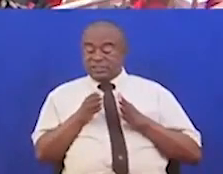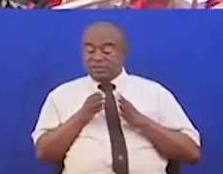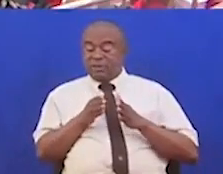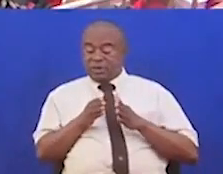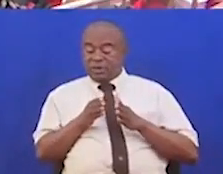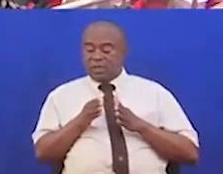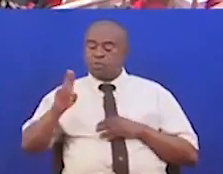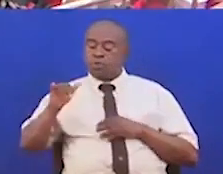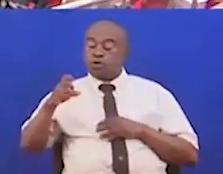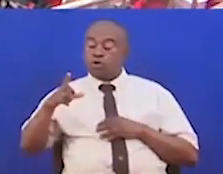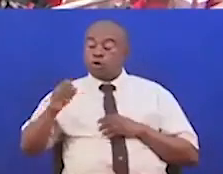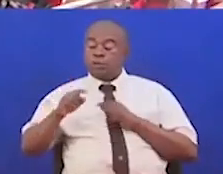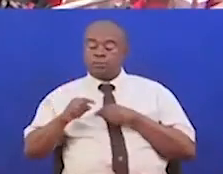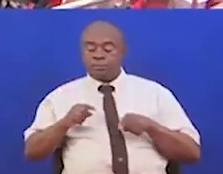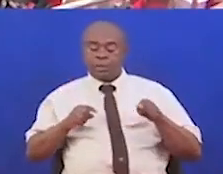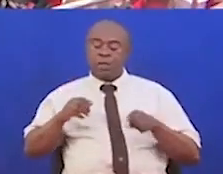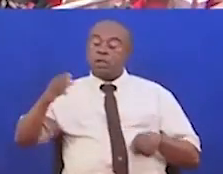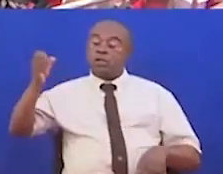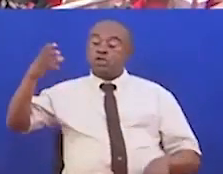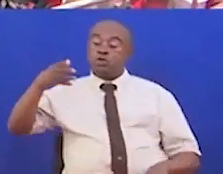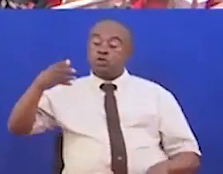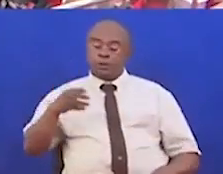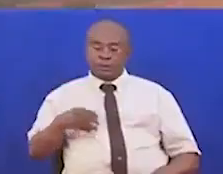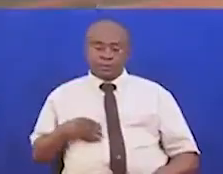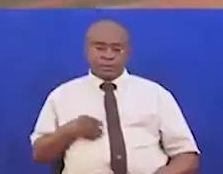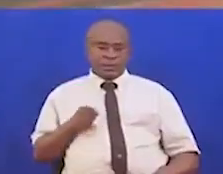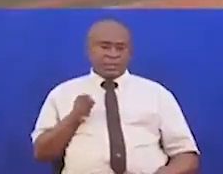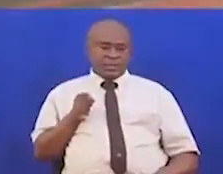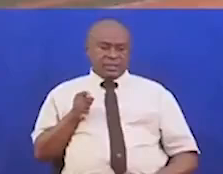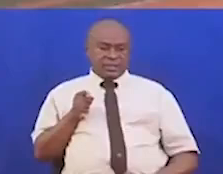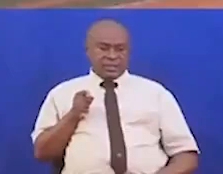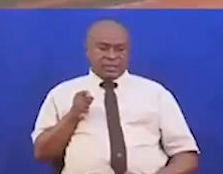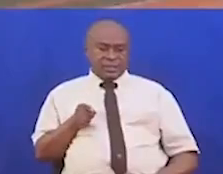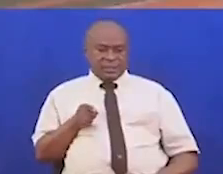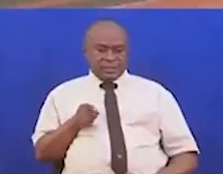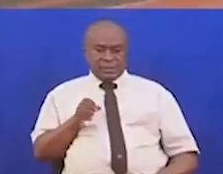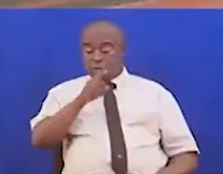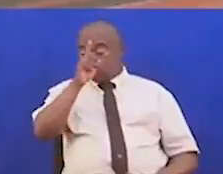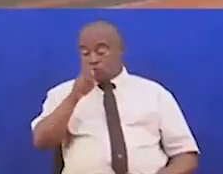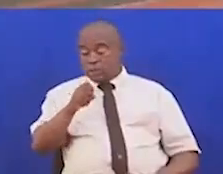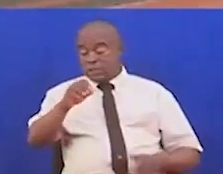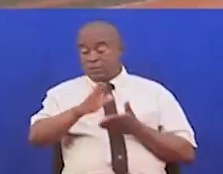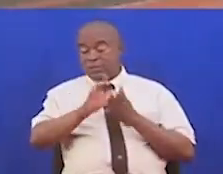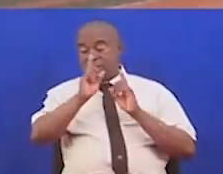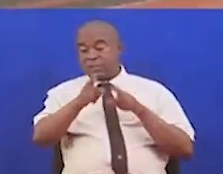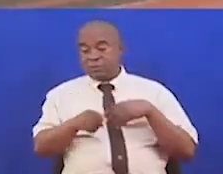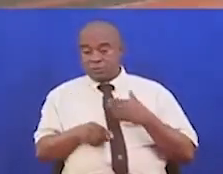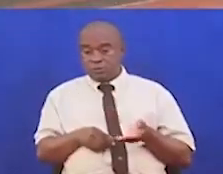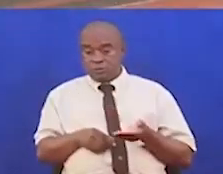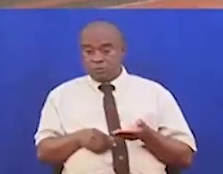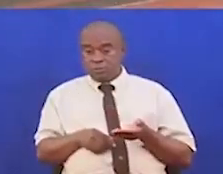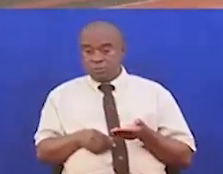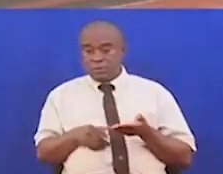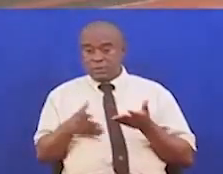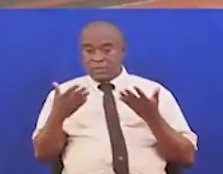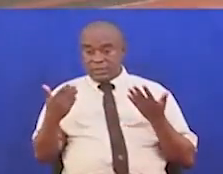Songwe ni sehemu ya barabara ambayo iko kwenye swali la msingi, na tunavyoongea